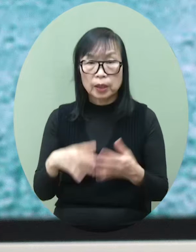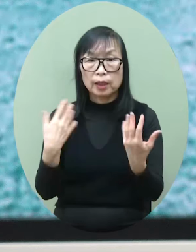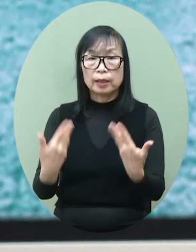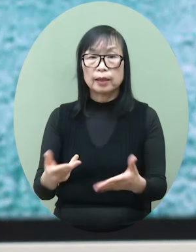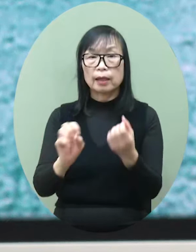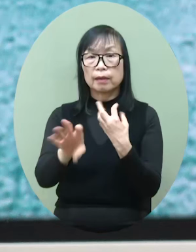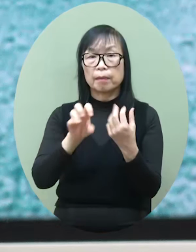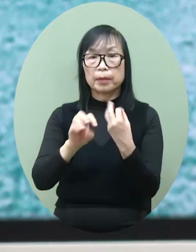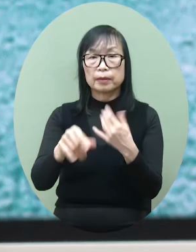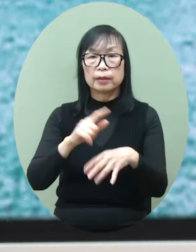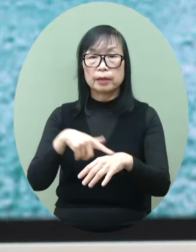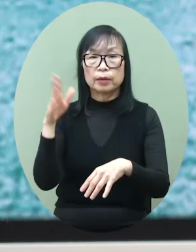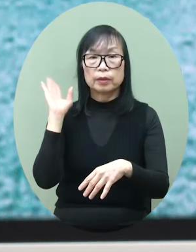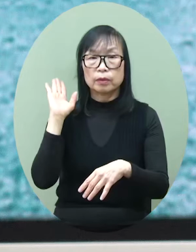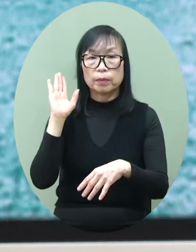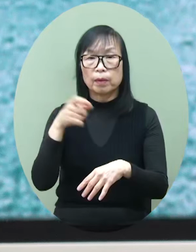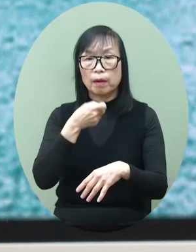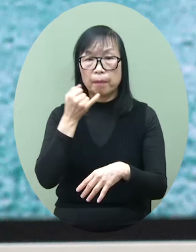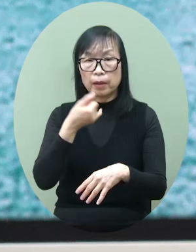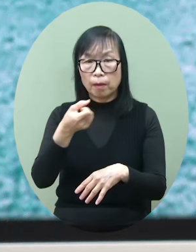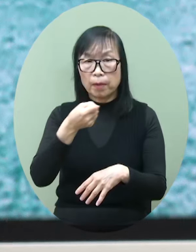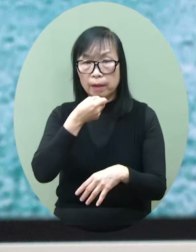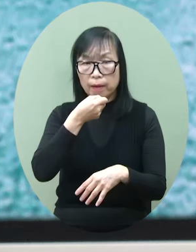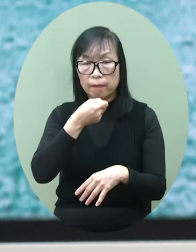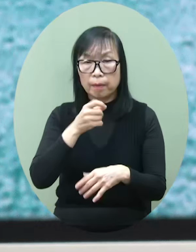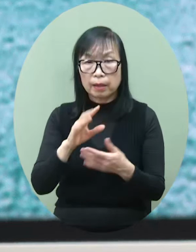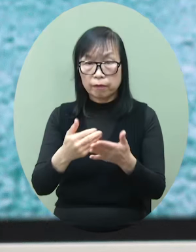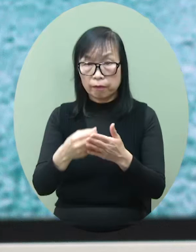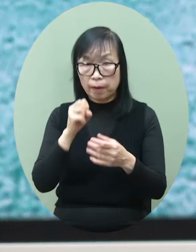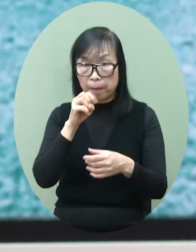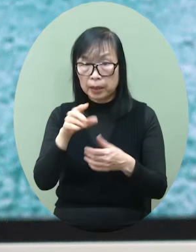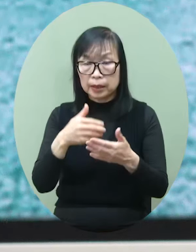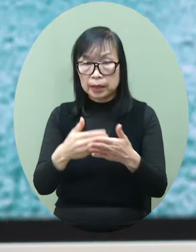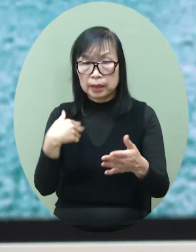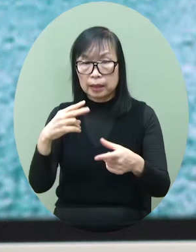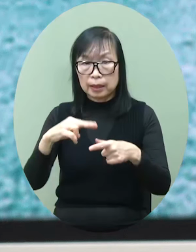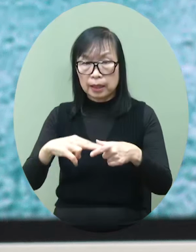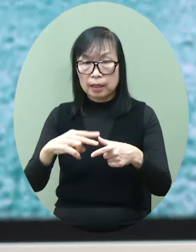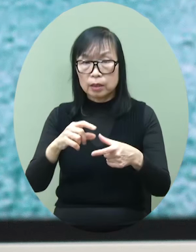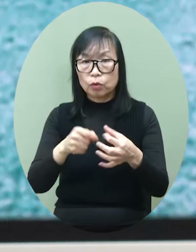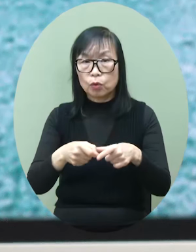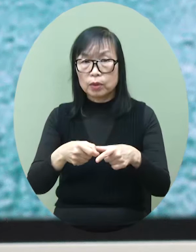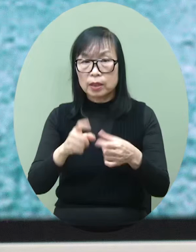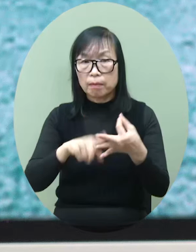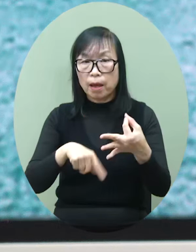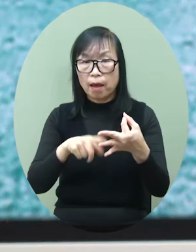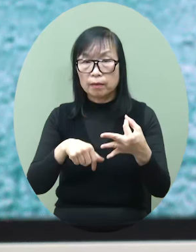問時間請大家先舉手有我的同事交給另一個麥克發文那在發文之前請介紹自己代表傳媒機構